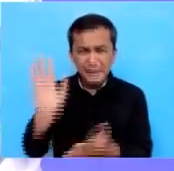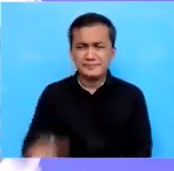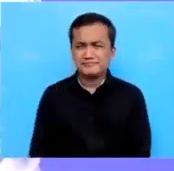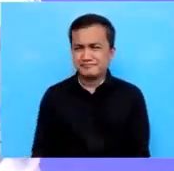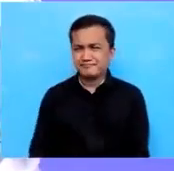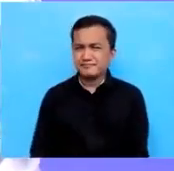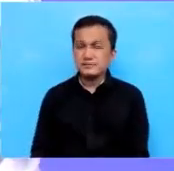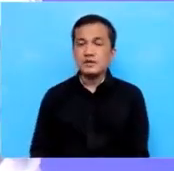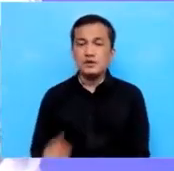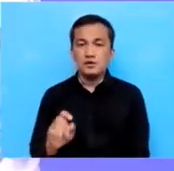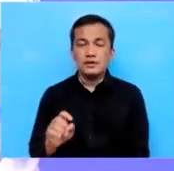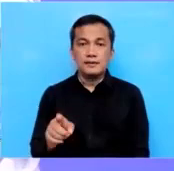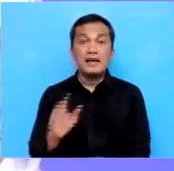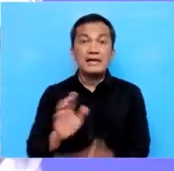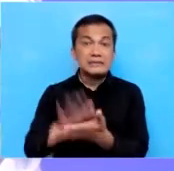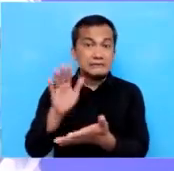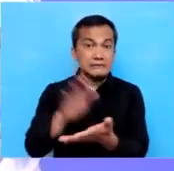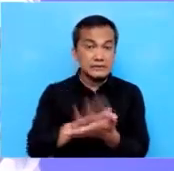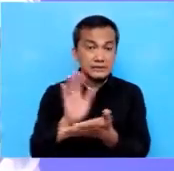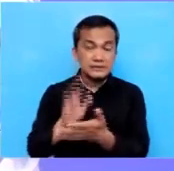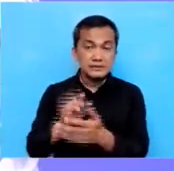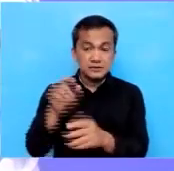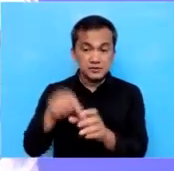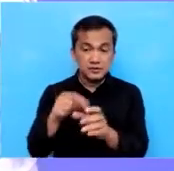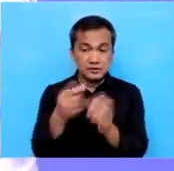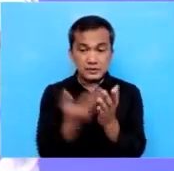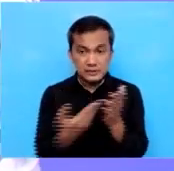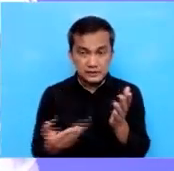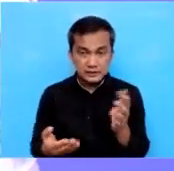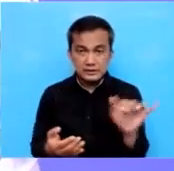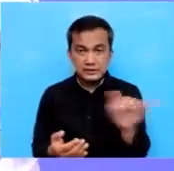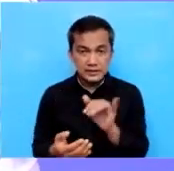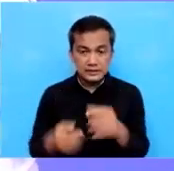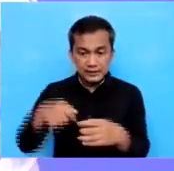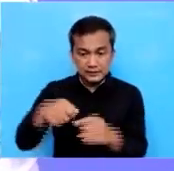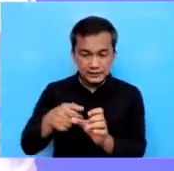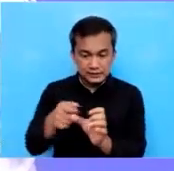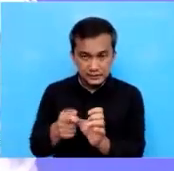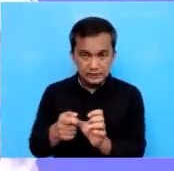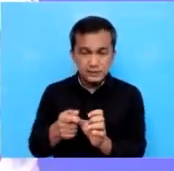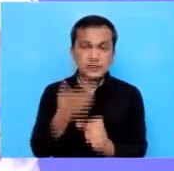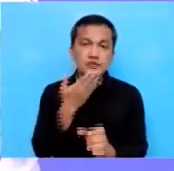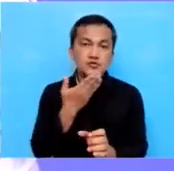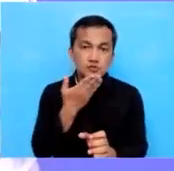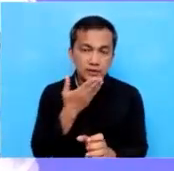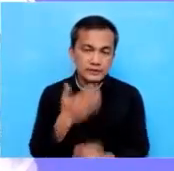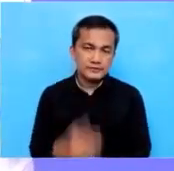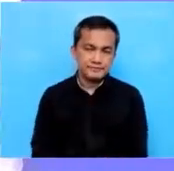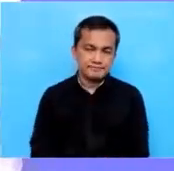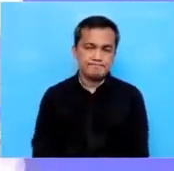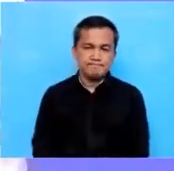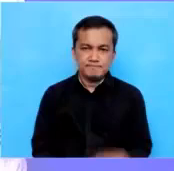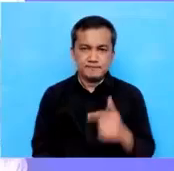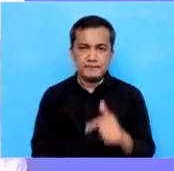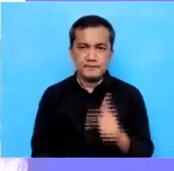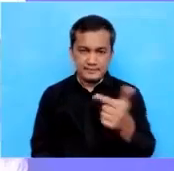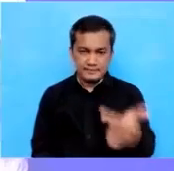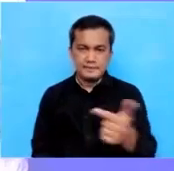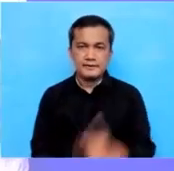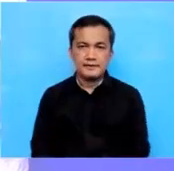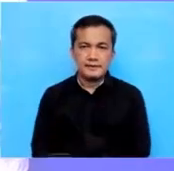taas presyo ang ilang grocery items gaya ng sardinas at asukal. Nasa frontline ng balitang yan, si